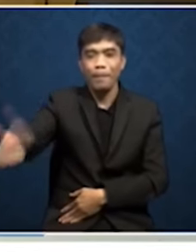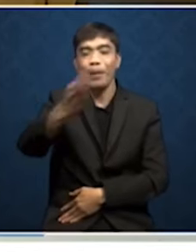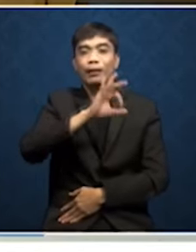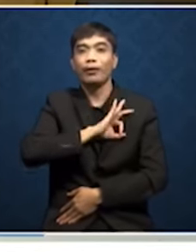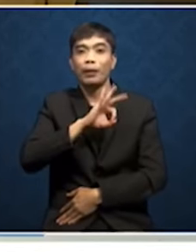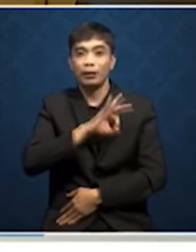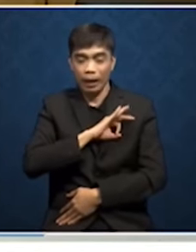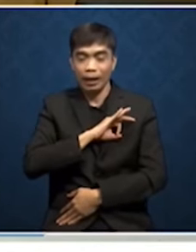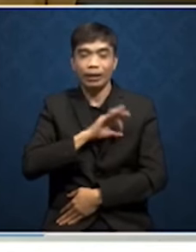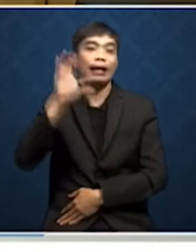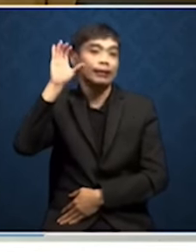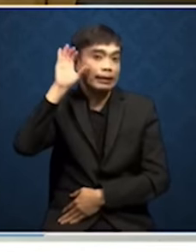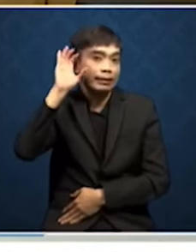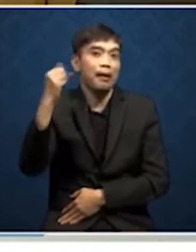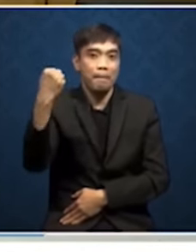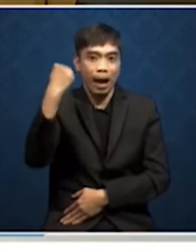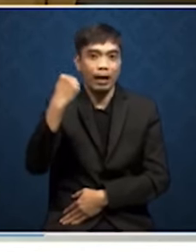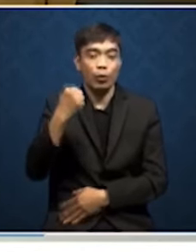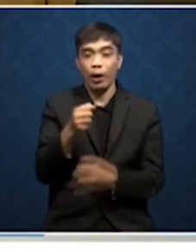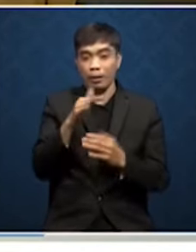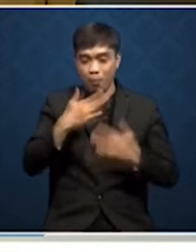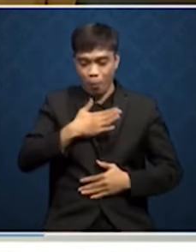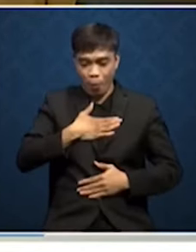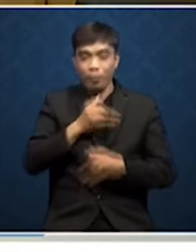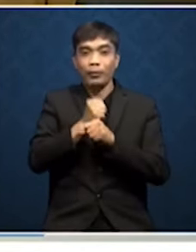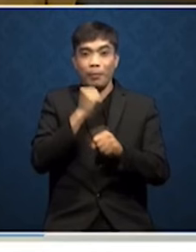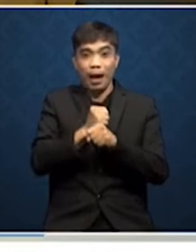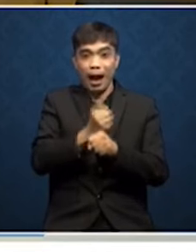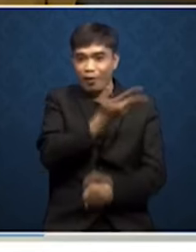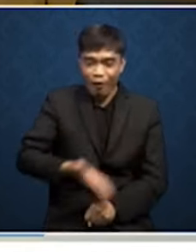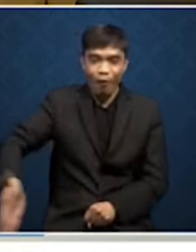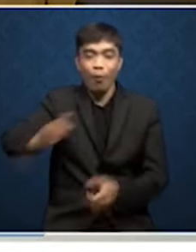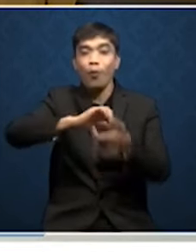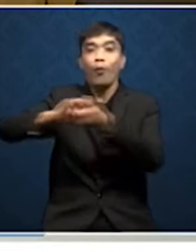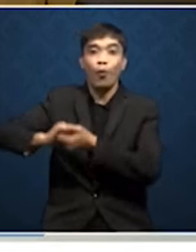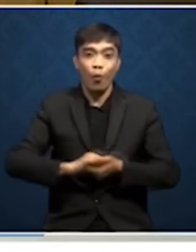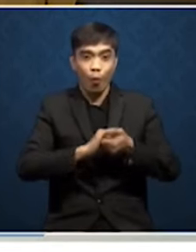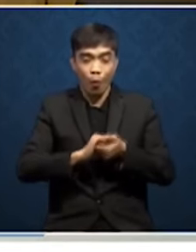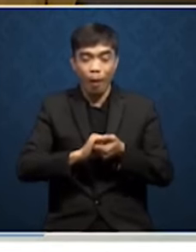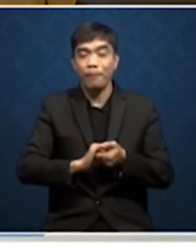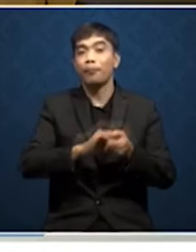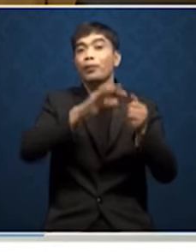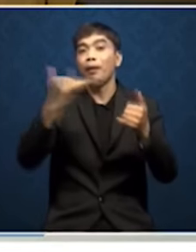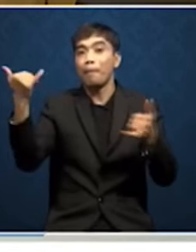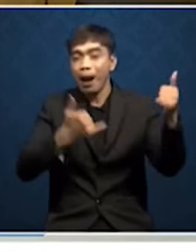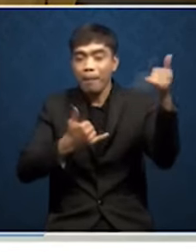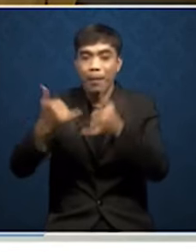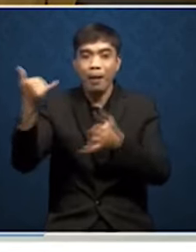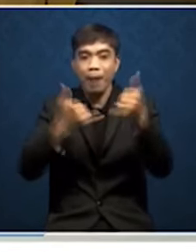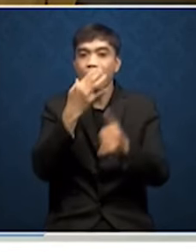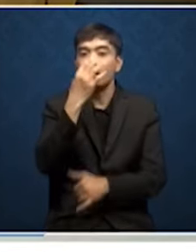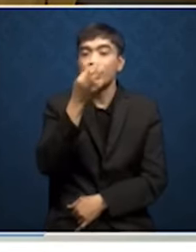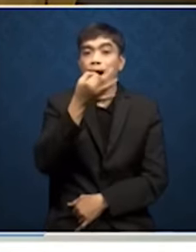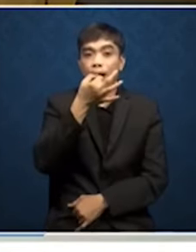ที่จะต้องทำหน้าที่ในสภาแห่งนี้ร่วมกันเรามาจากหลากหลายกลุ่มอาชีพซึ่งเป็นไปตาม